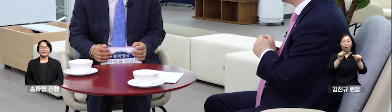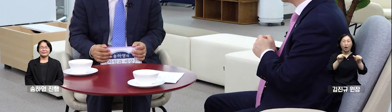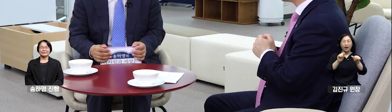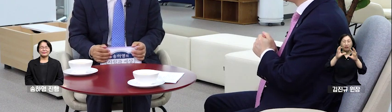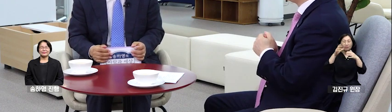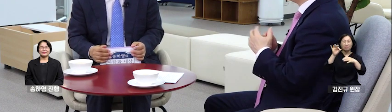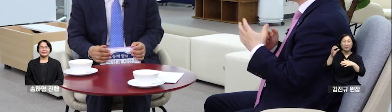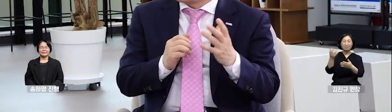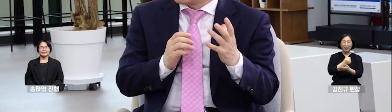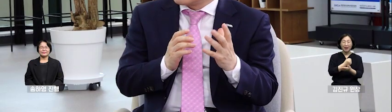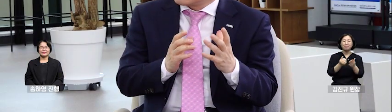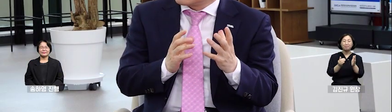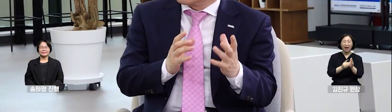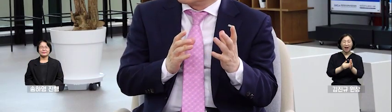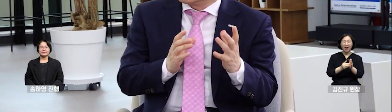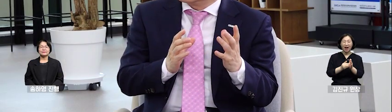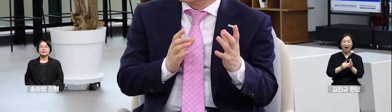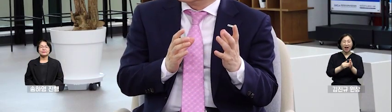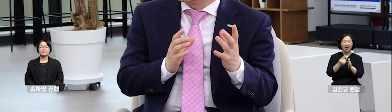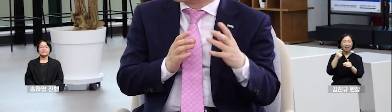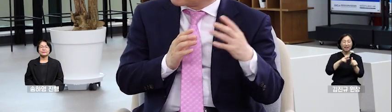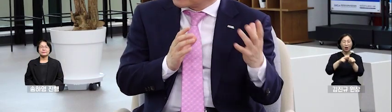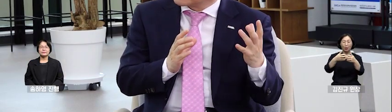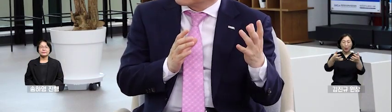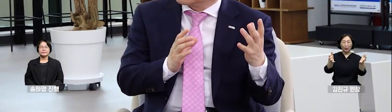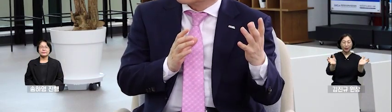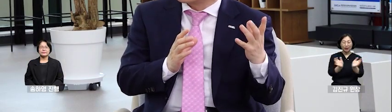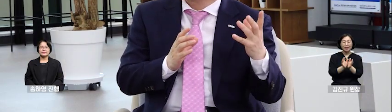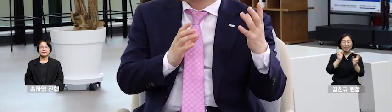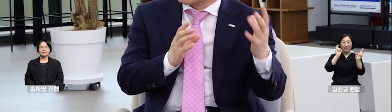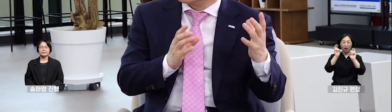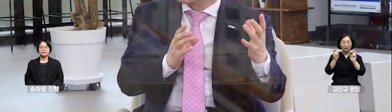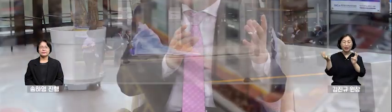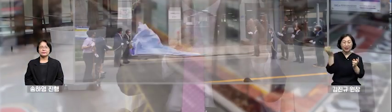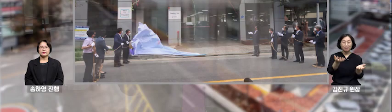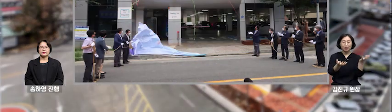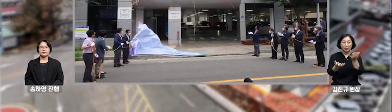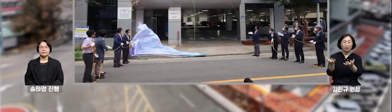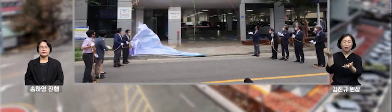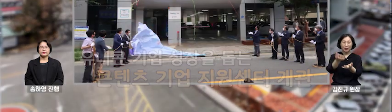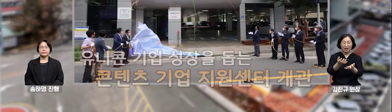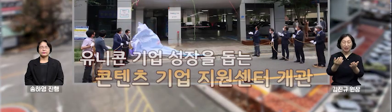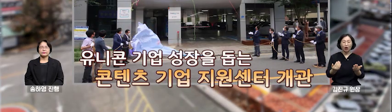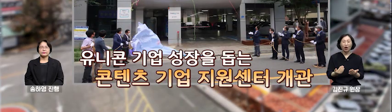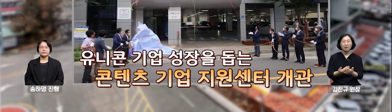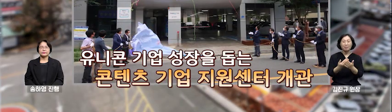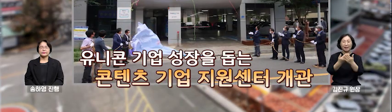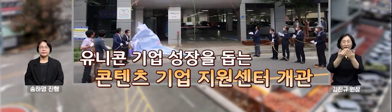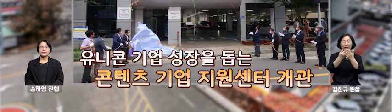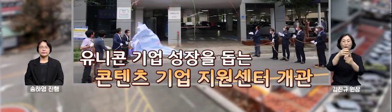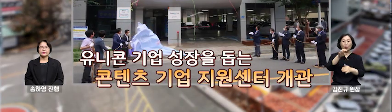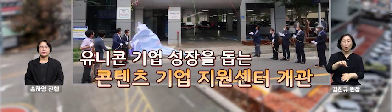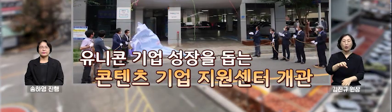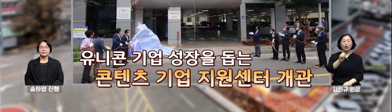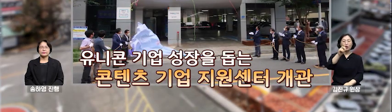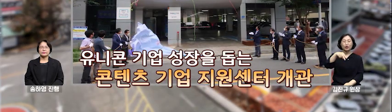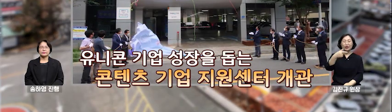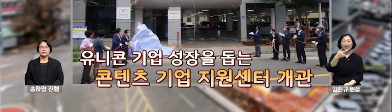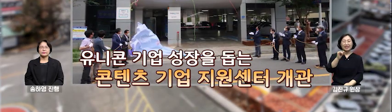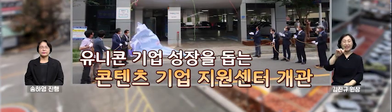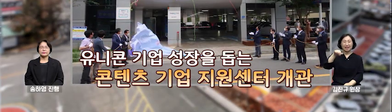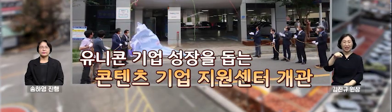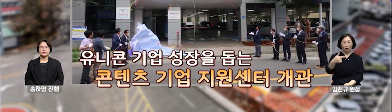땄습니다 콘텐츠 기업들을 입주 시켜서 성장시키는 초유의 인제 유리 콩 기업을 만들고 싶다 그렇게 해서